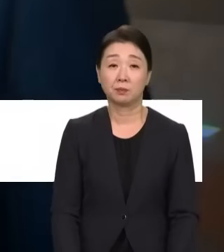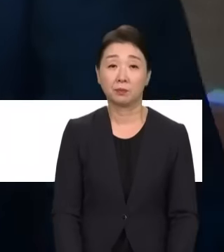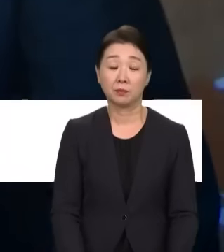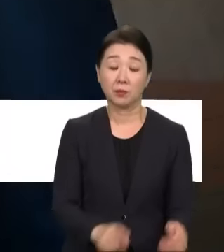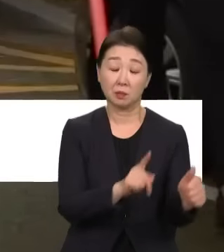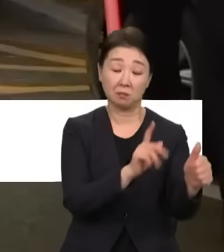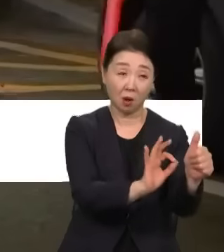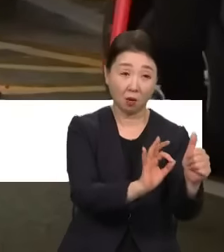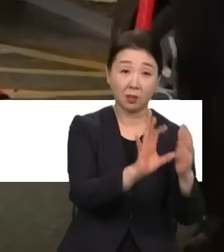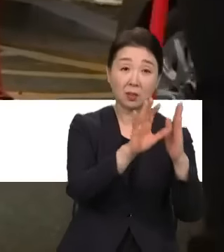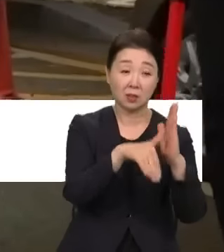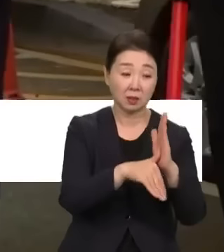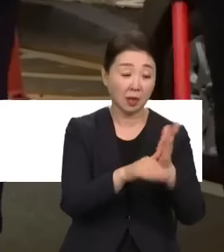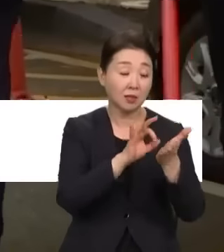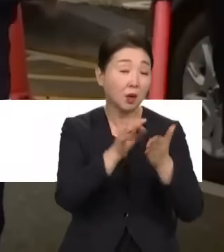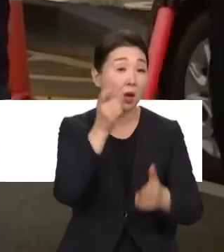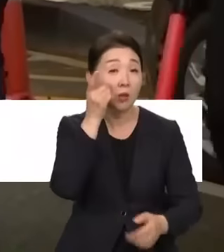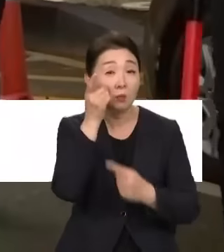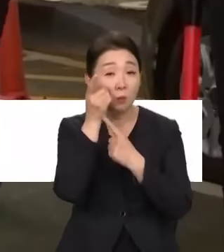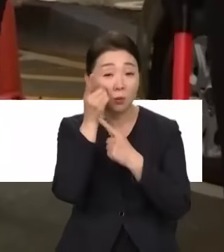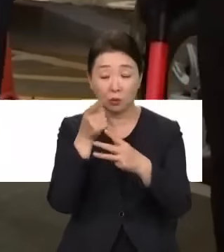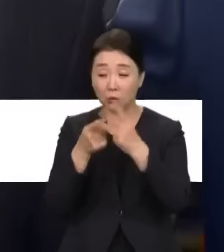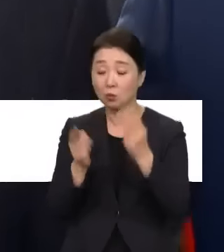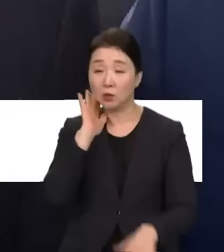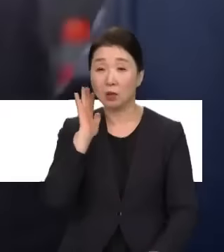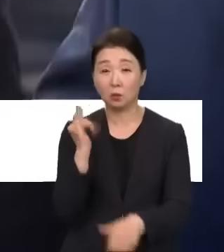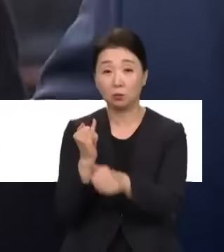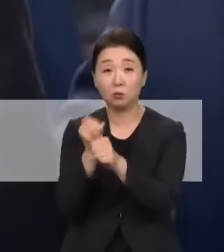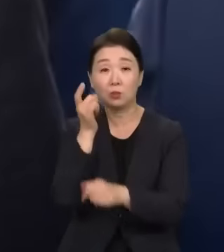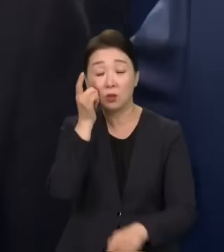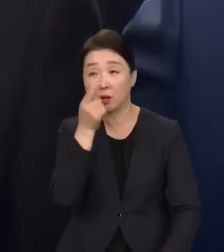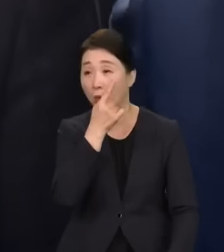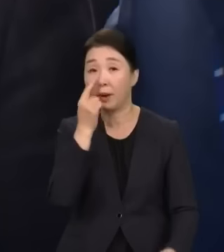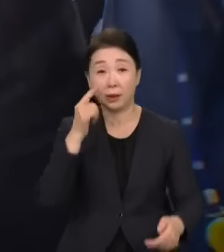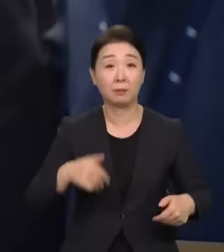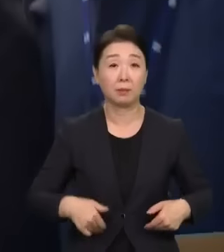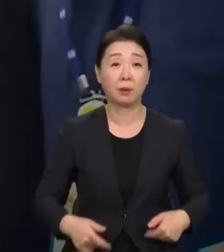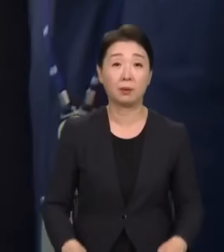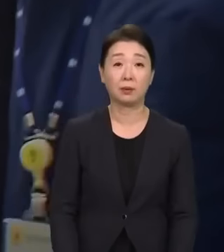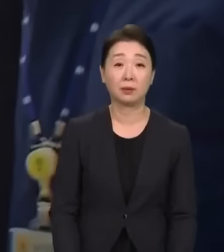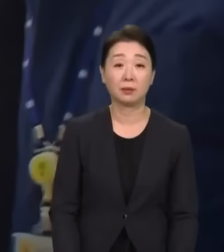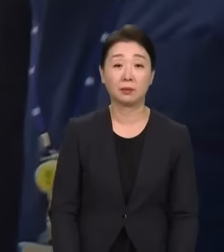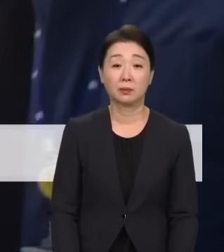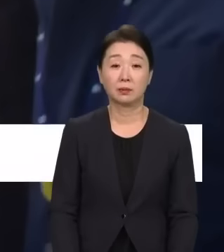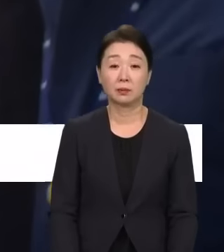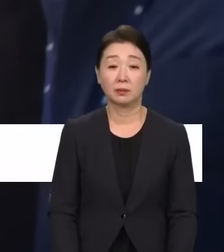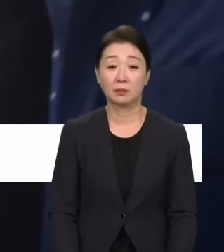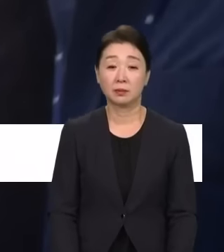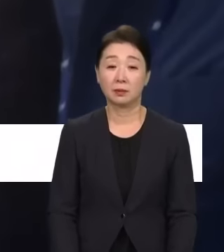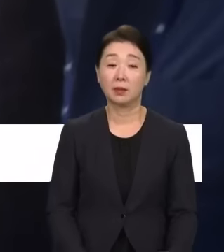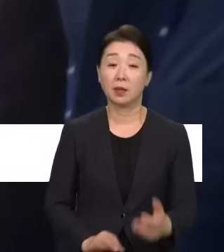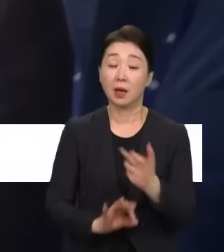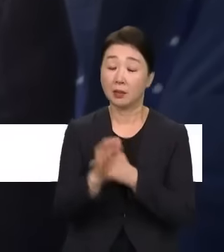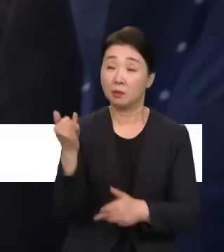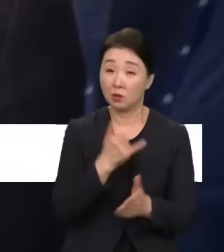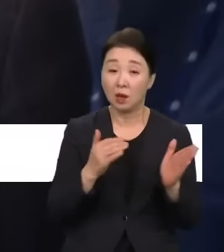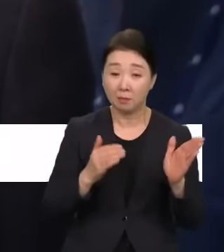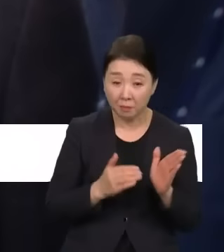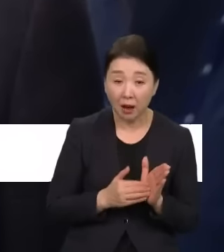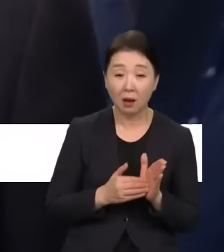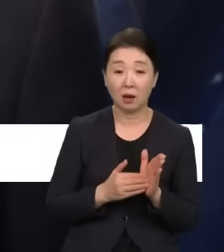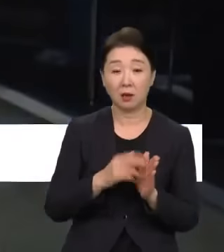기간 동안 사용했던 전화기나 윤 대통령 부부 전화기를 확인해야 하는 겁니다. 아침에는 전화하고 점심때 오후에 이런 데